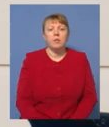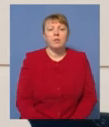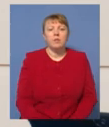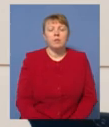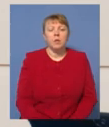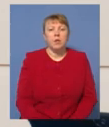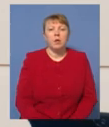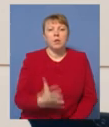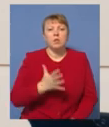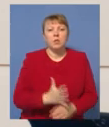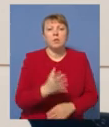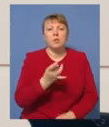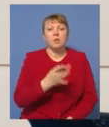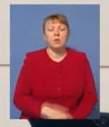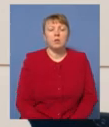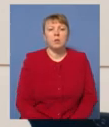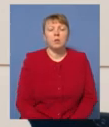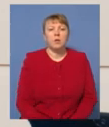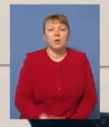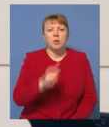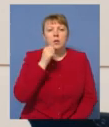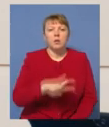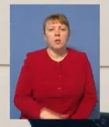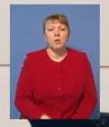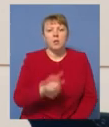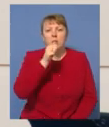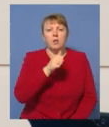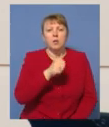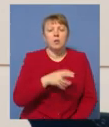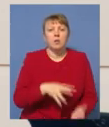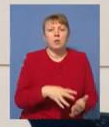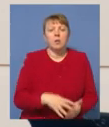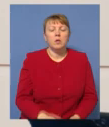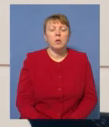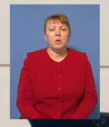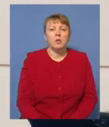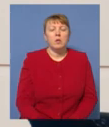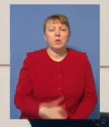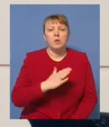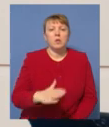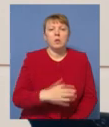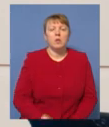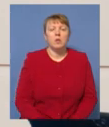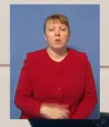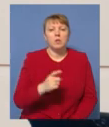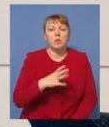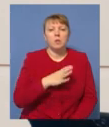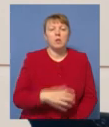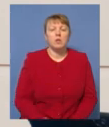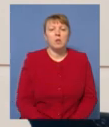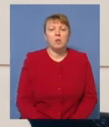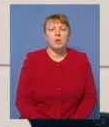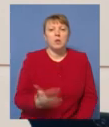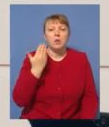Более чем в 5 раз по сравнению с аналогичным периодом прошлого года, то есть за 9 месяцев, снизилось количество отмен принятых процессуальных решений. То